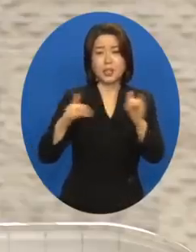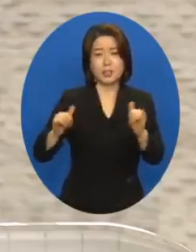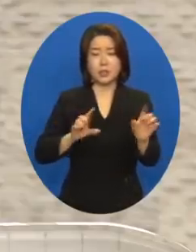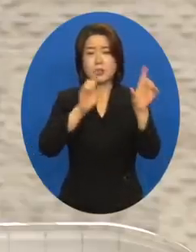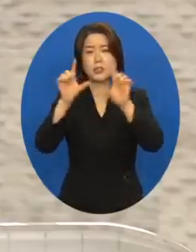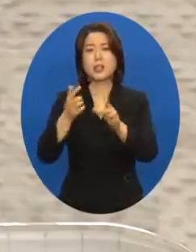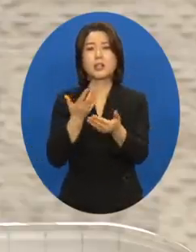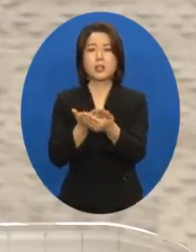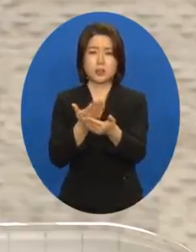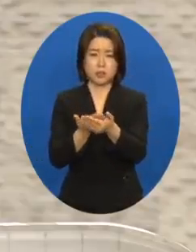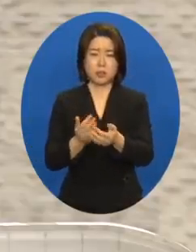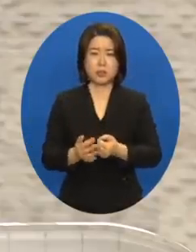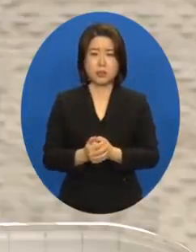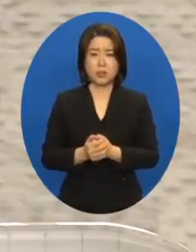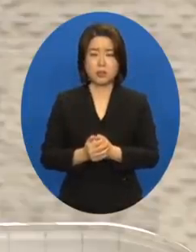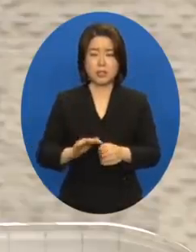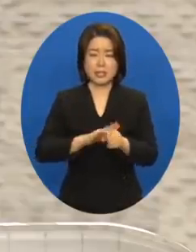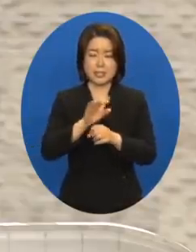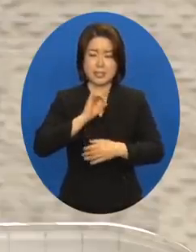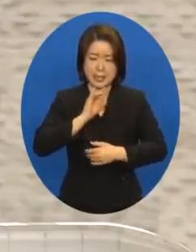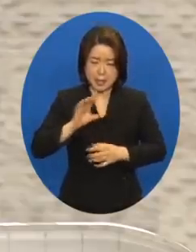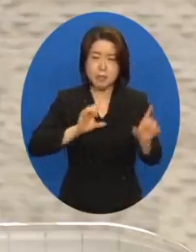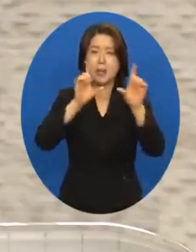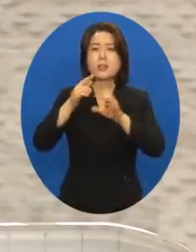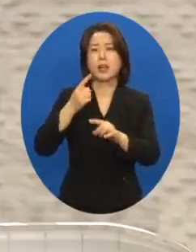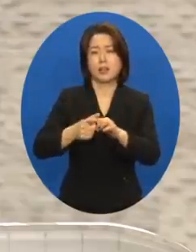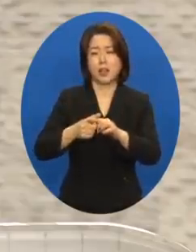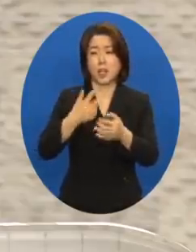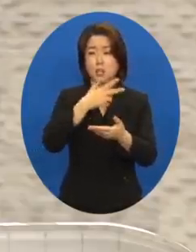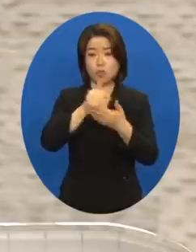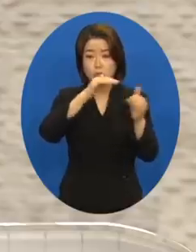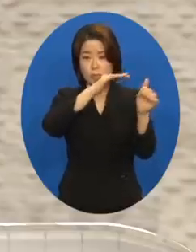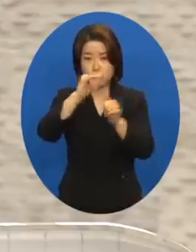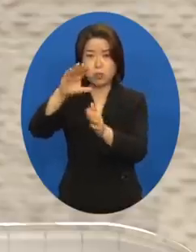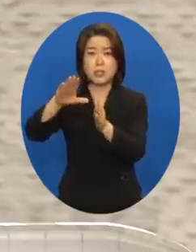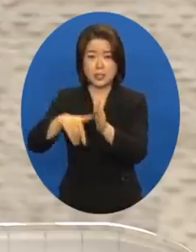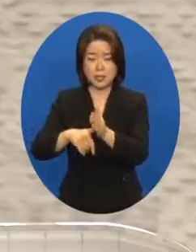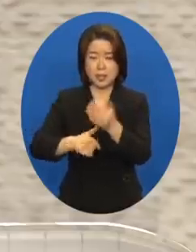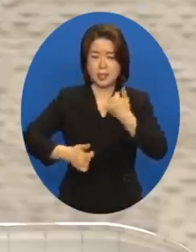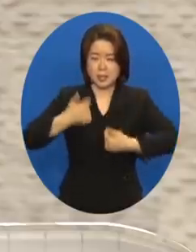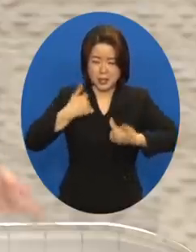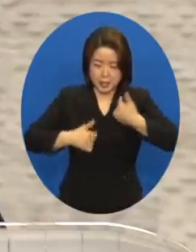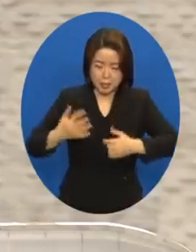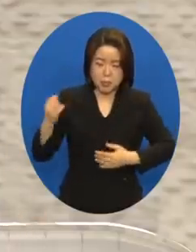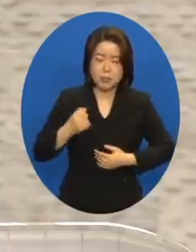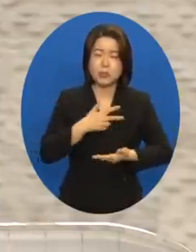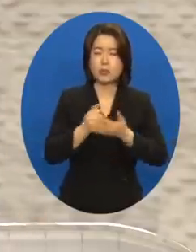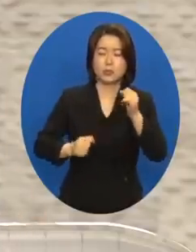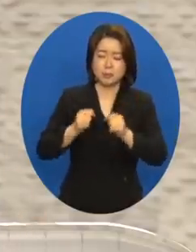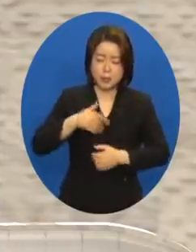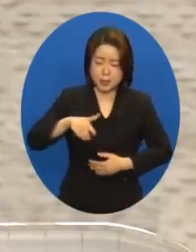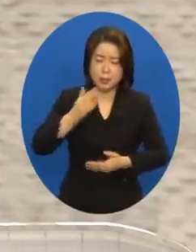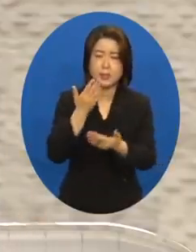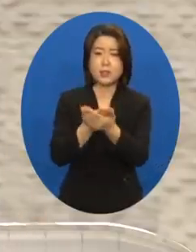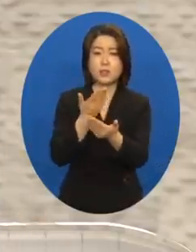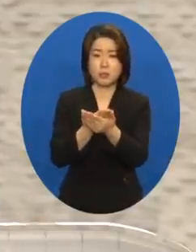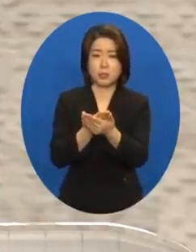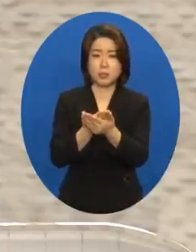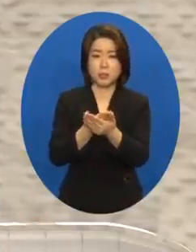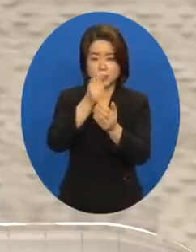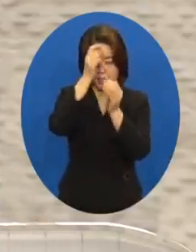주옵소서 사랑만 하며 살다가 주님 오라 하실 때 기쁨으로 주님께 달려가게 하소서